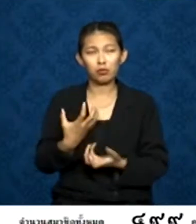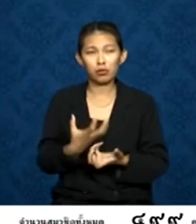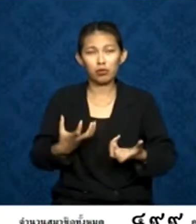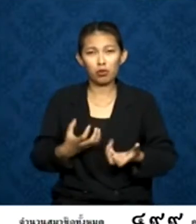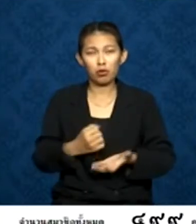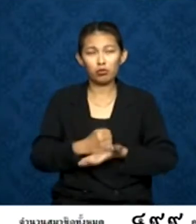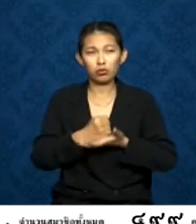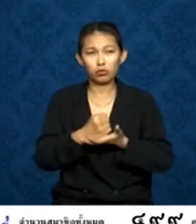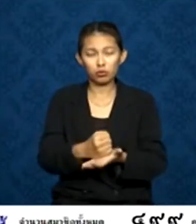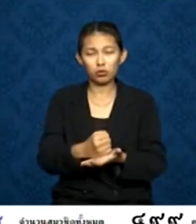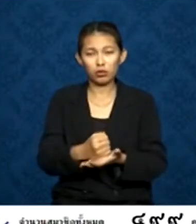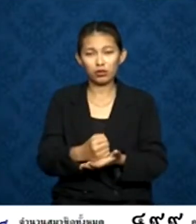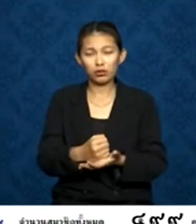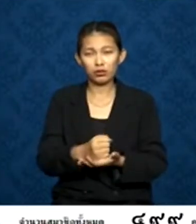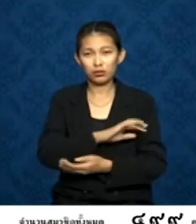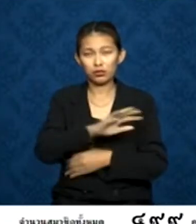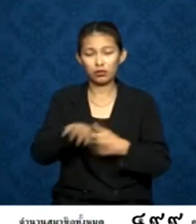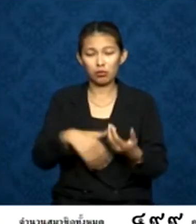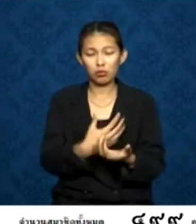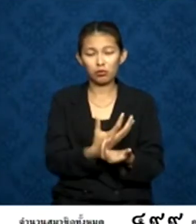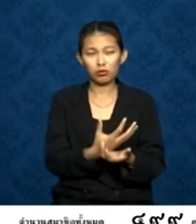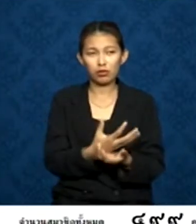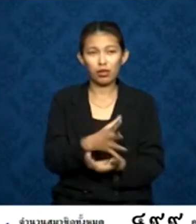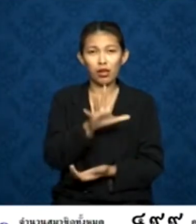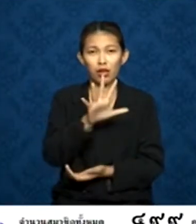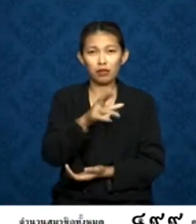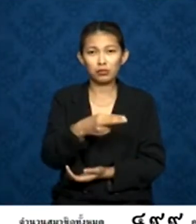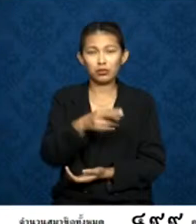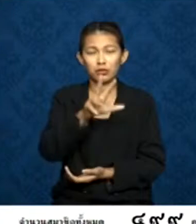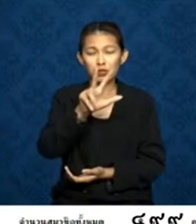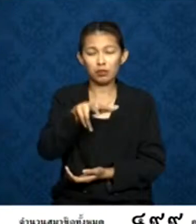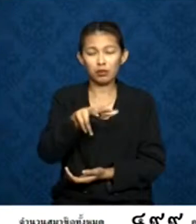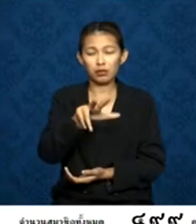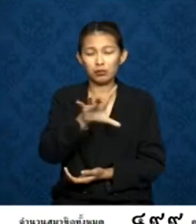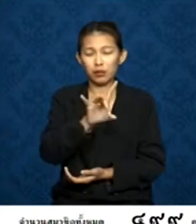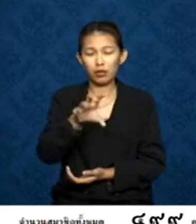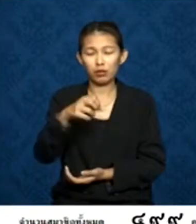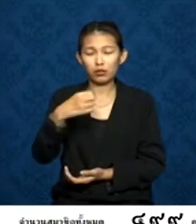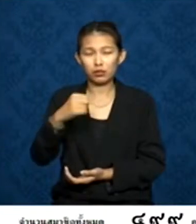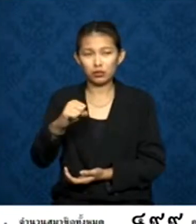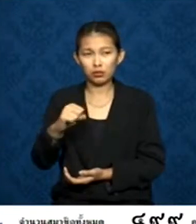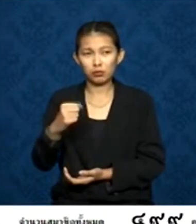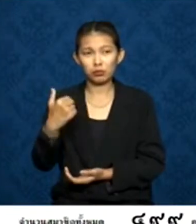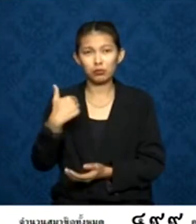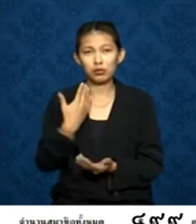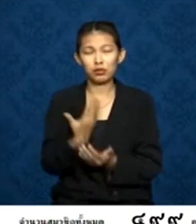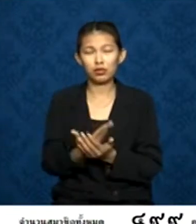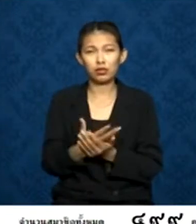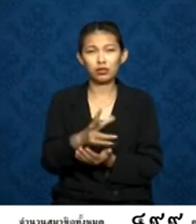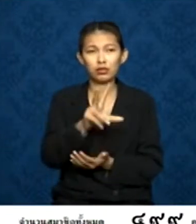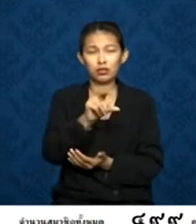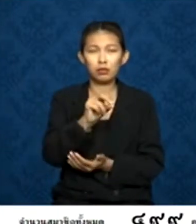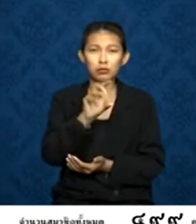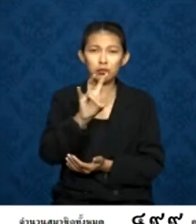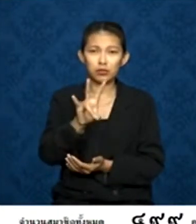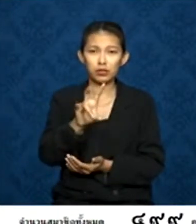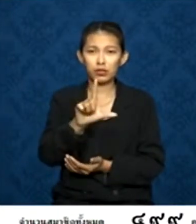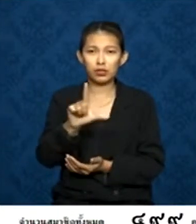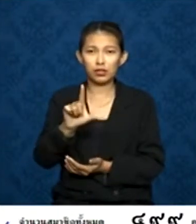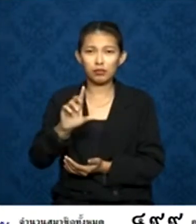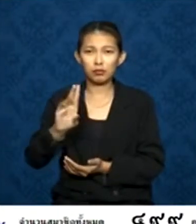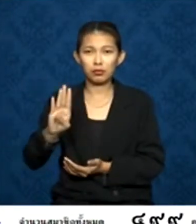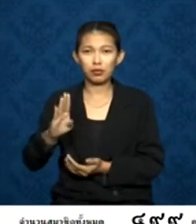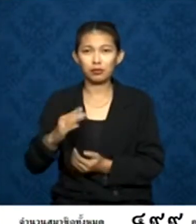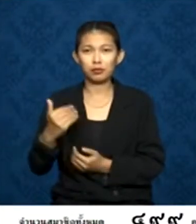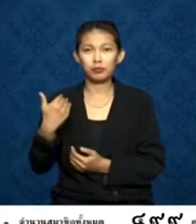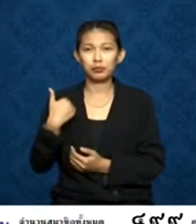53,810 ชุ เป็นวงเงิน 37 ล้านเศษนะครับได